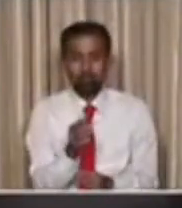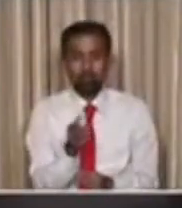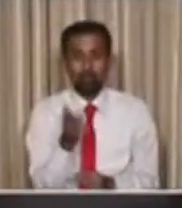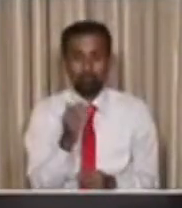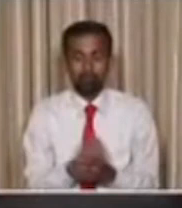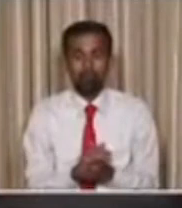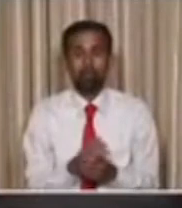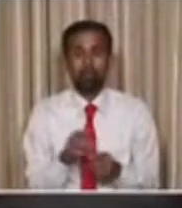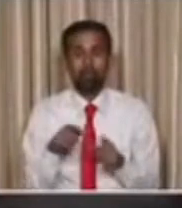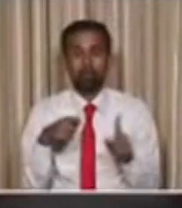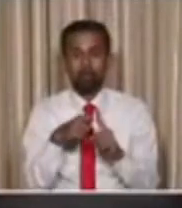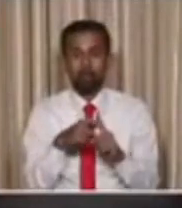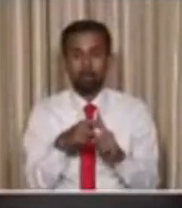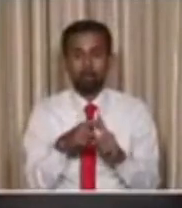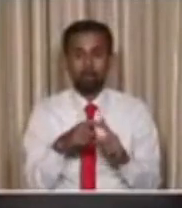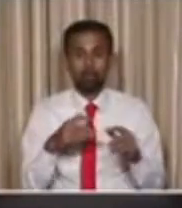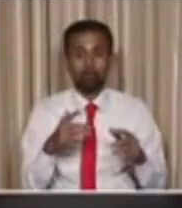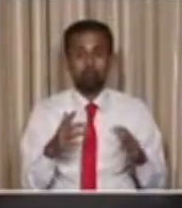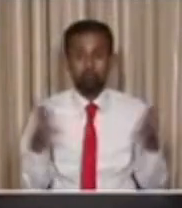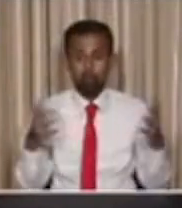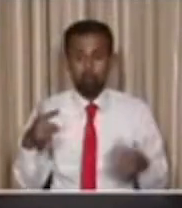කාරල්ලෝ හැදලා තියෙන එහෙමලු.